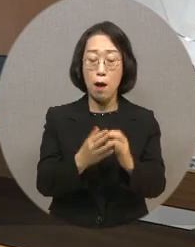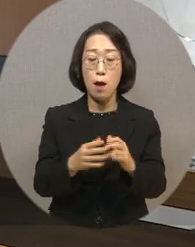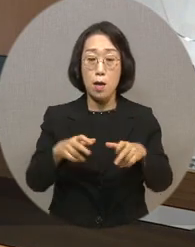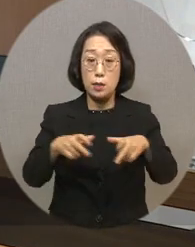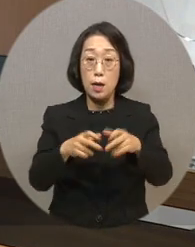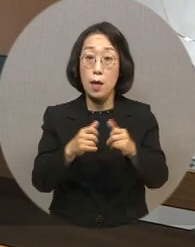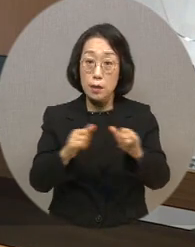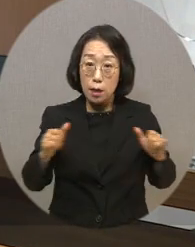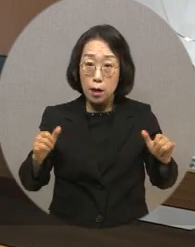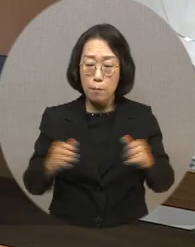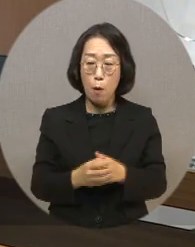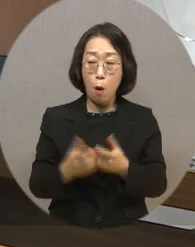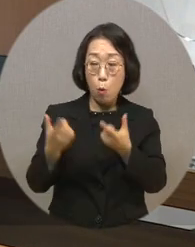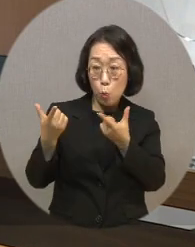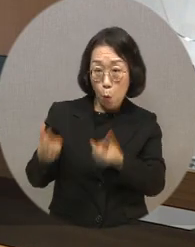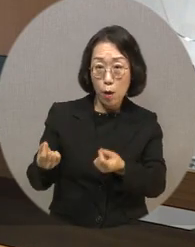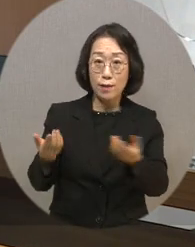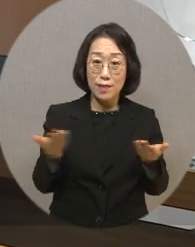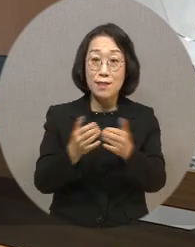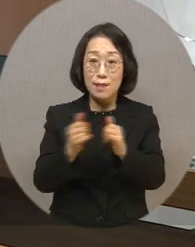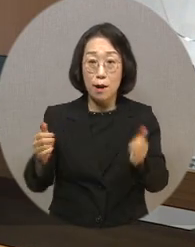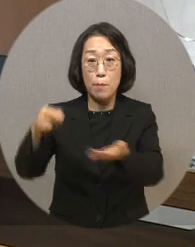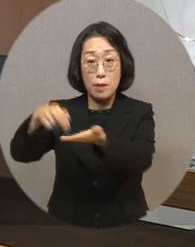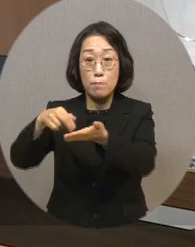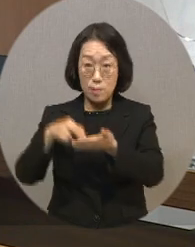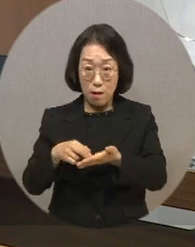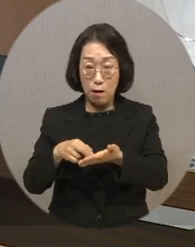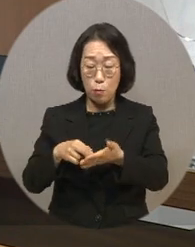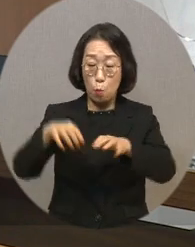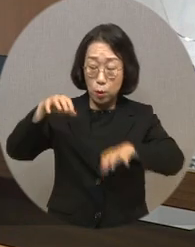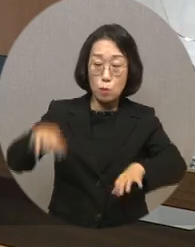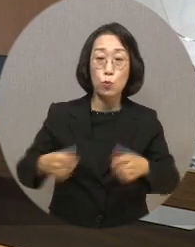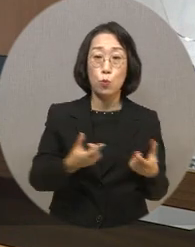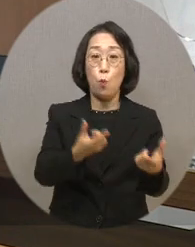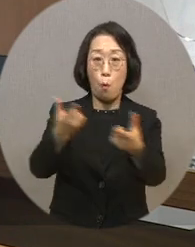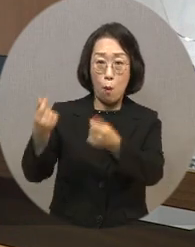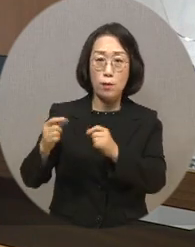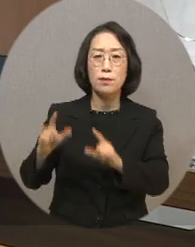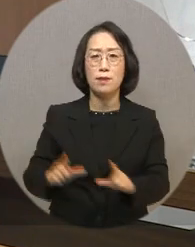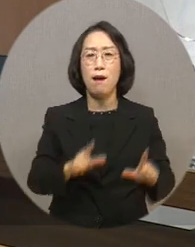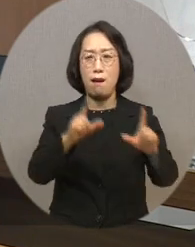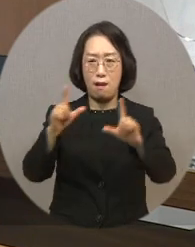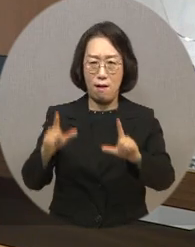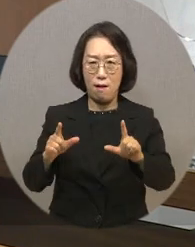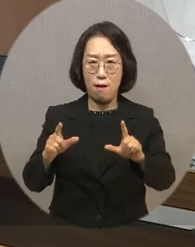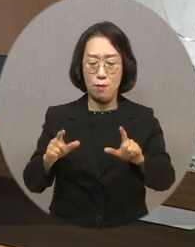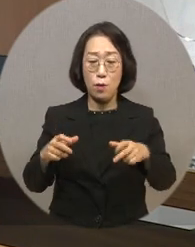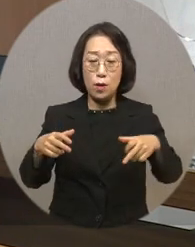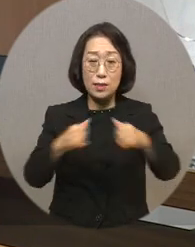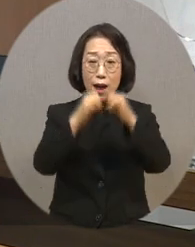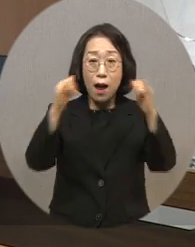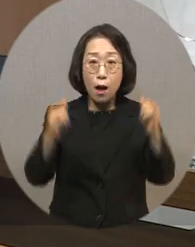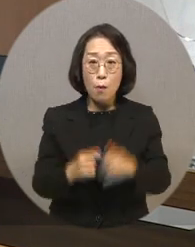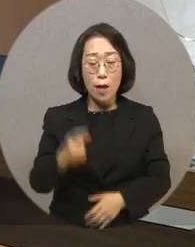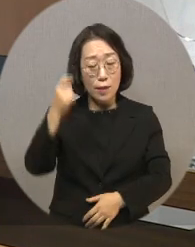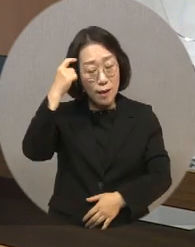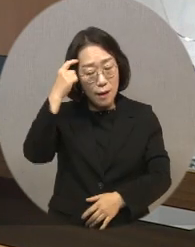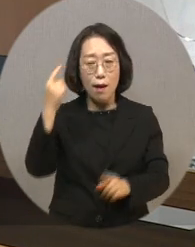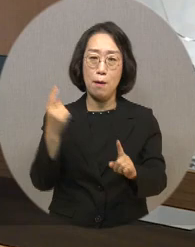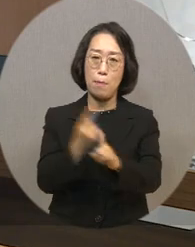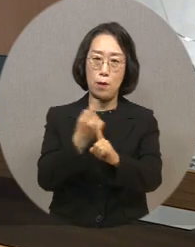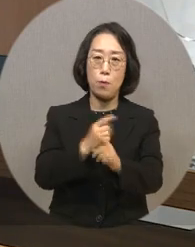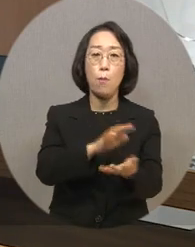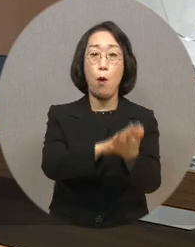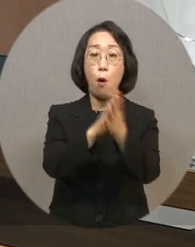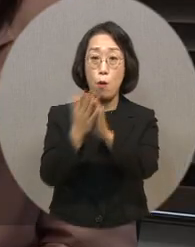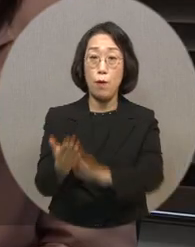또 직장 동료로 또 지역사회 이웃으로 자리매김하면서 장애인에 대한 사회적 인식이 개선될 수 있을 것